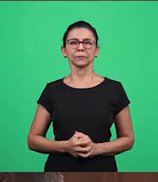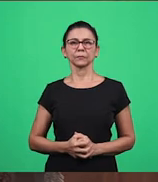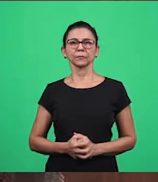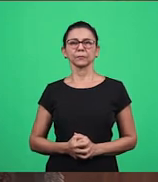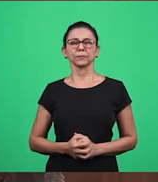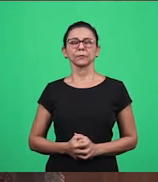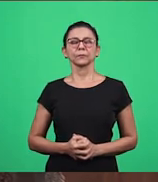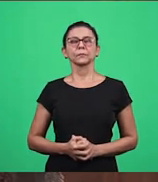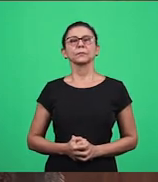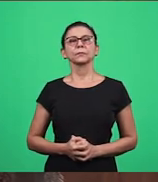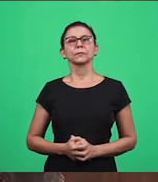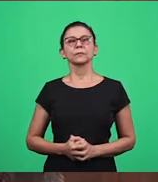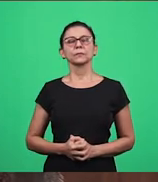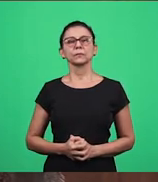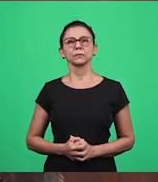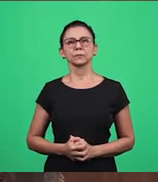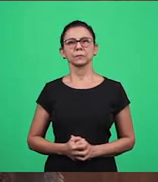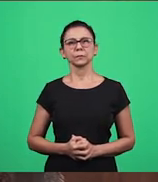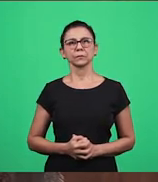пребывайте, как вы хотите.